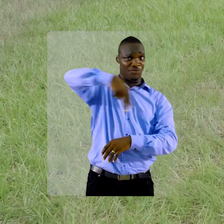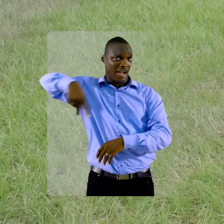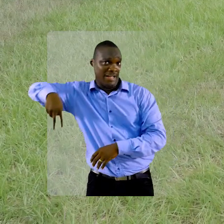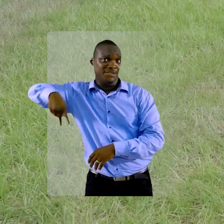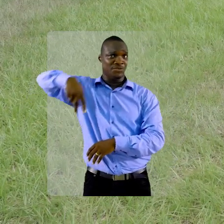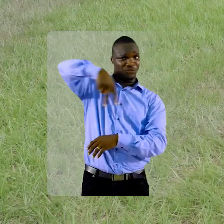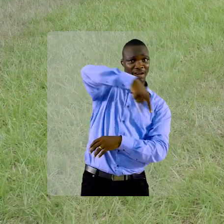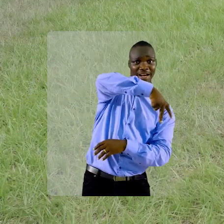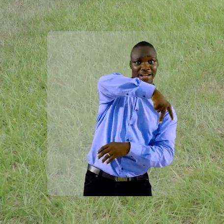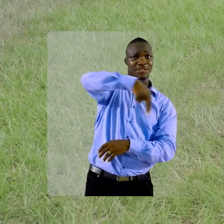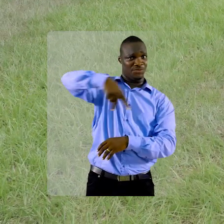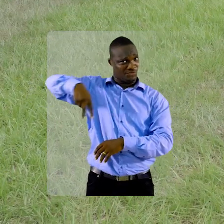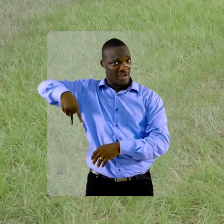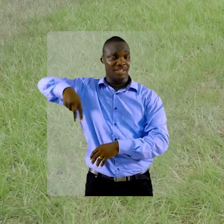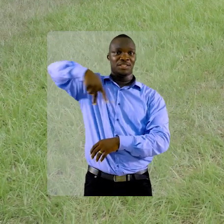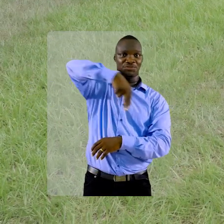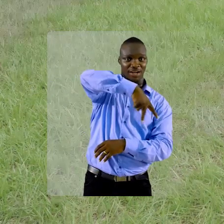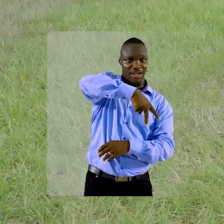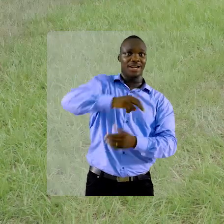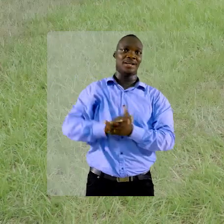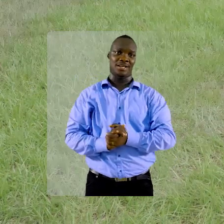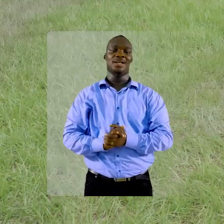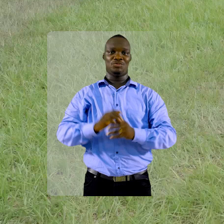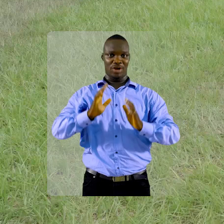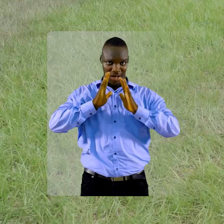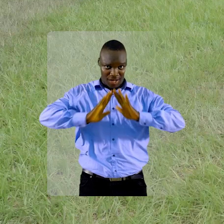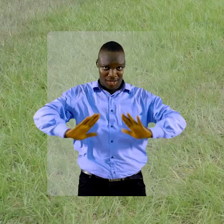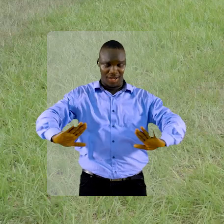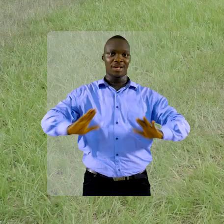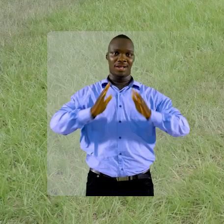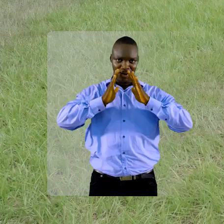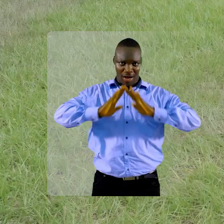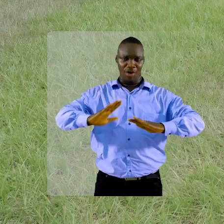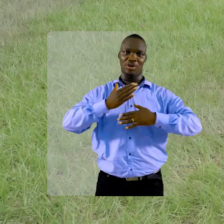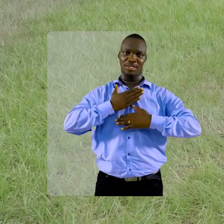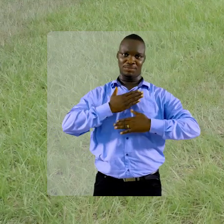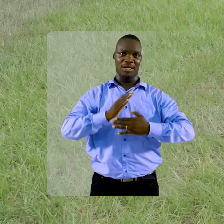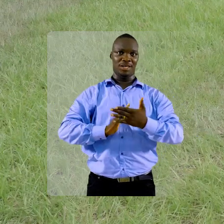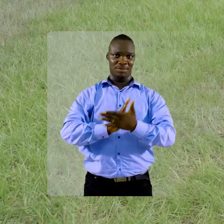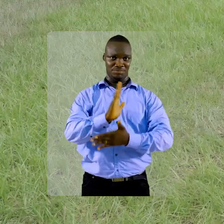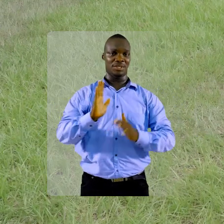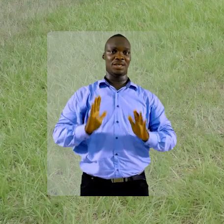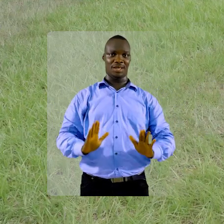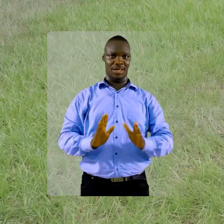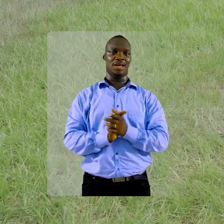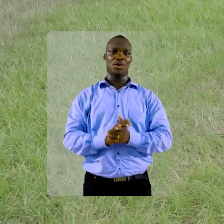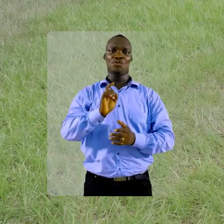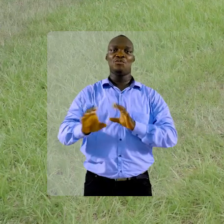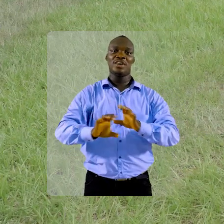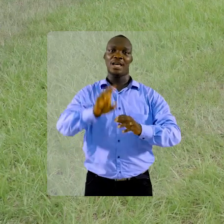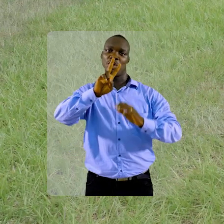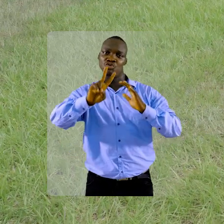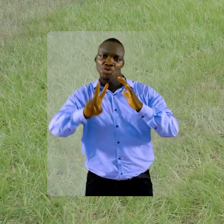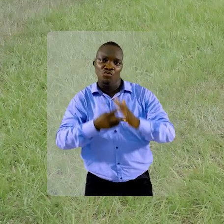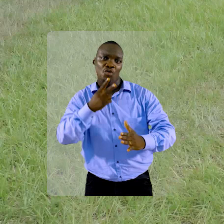Voilà. Et on souffle un peu, on respire. On souffle un peu, parce qu'on doit reprendre ça au moins 2 fois,